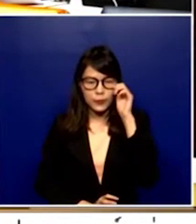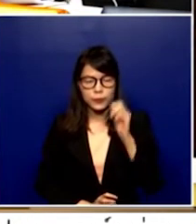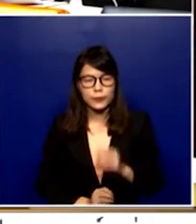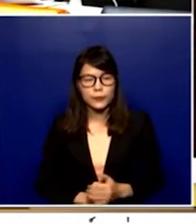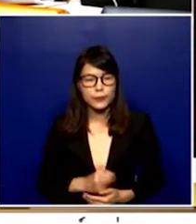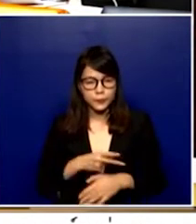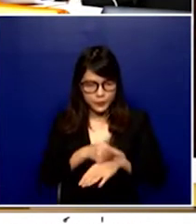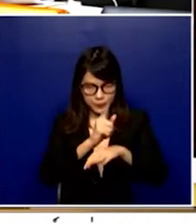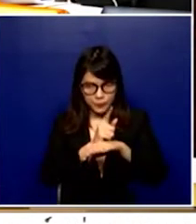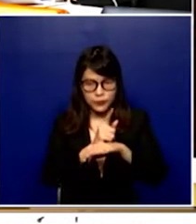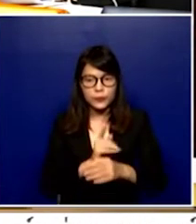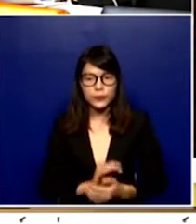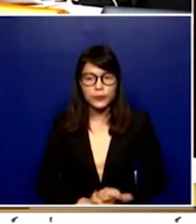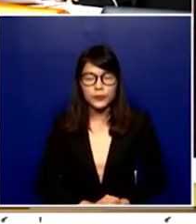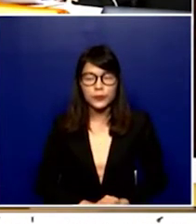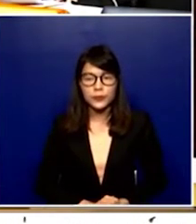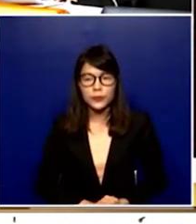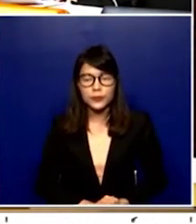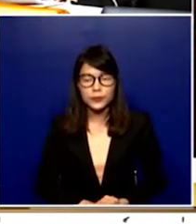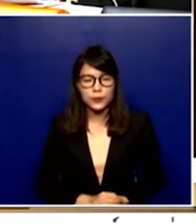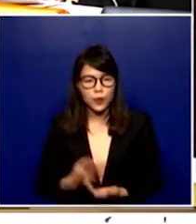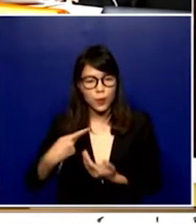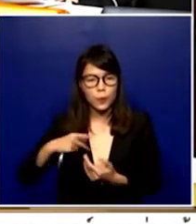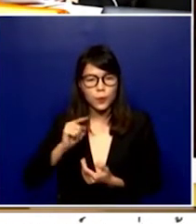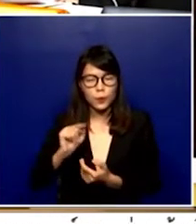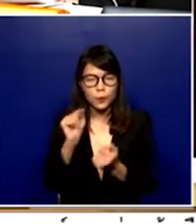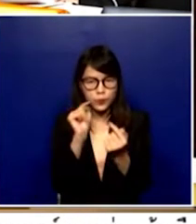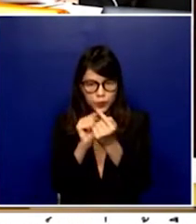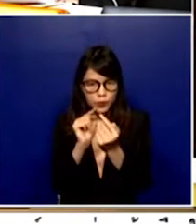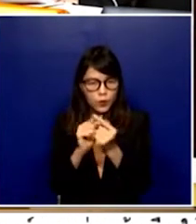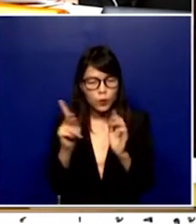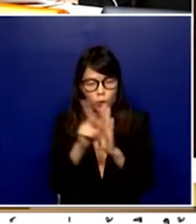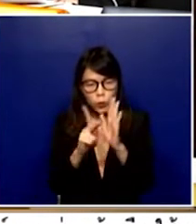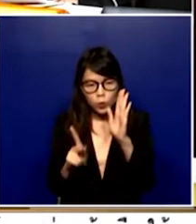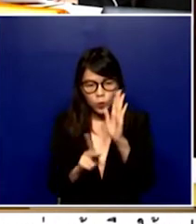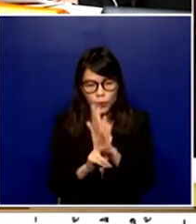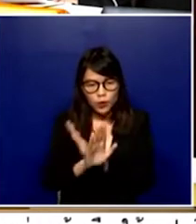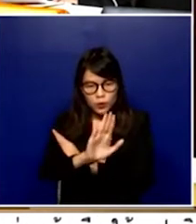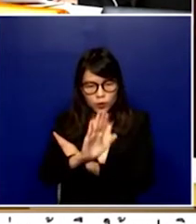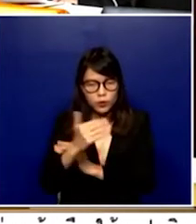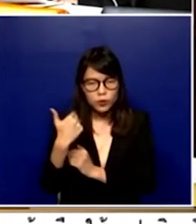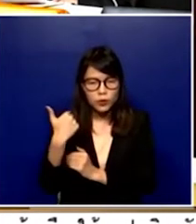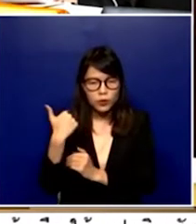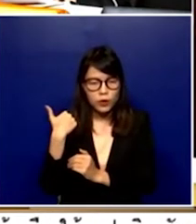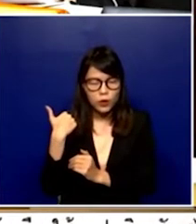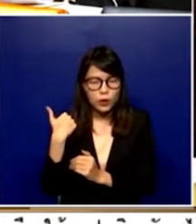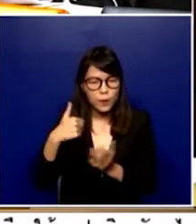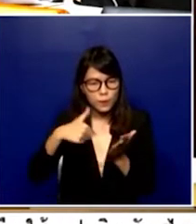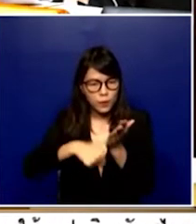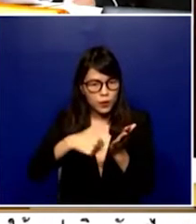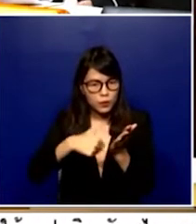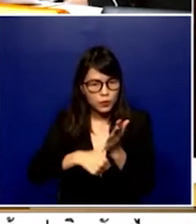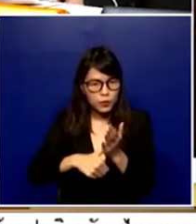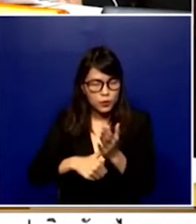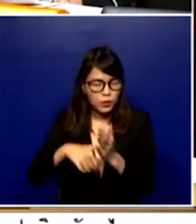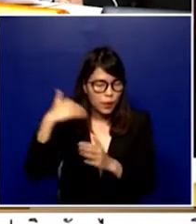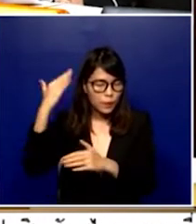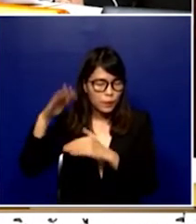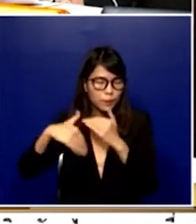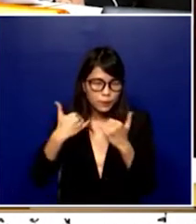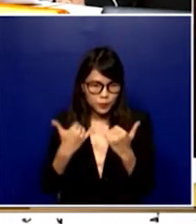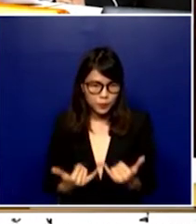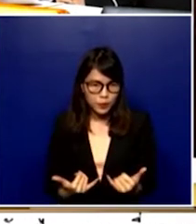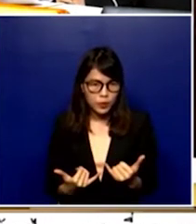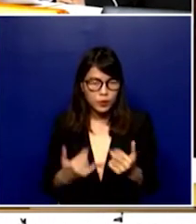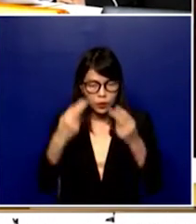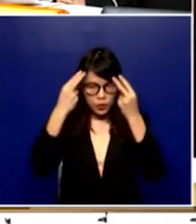ท่ประทนค่ะ ผลประโยชน์เรื่องกดหมายพักษีรัศดากร หลายปีผ่านไป ท่เปนนายกรัฐม